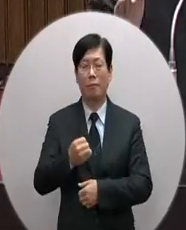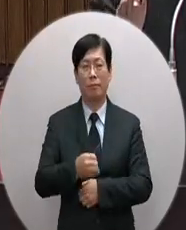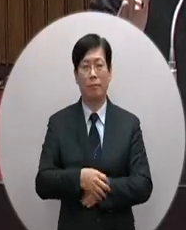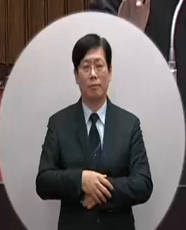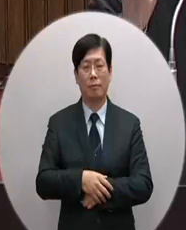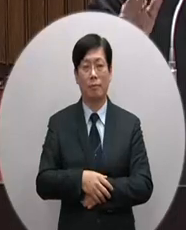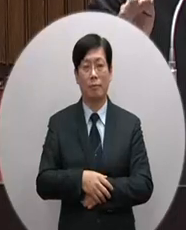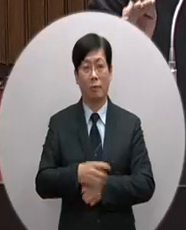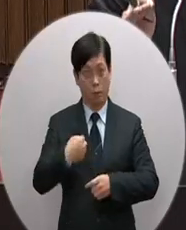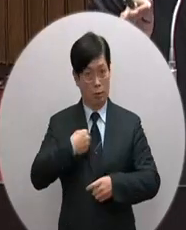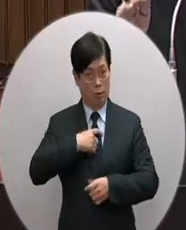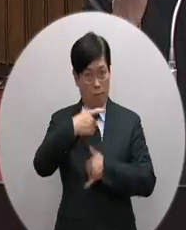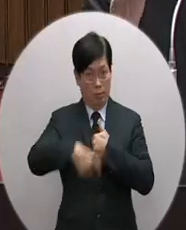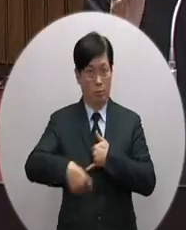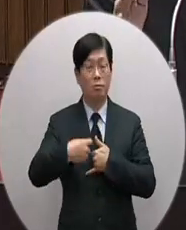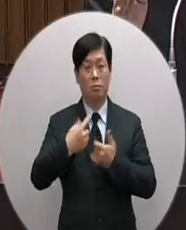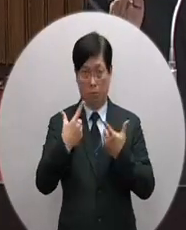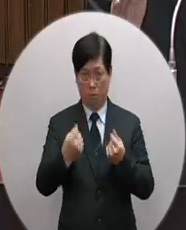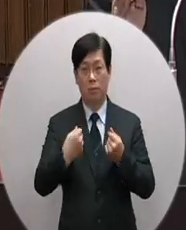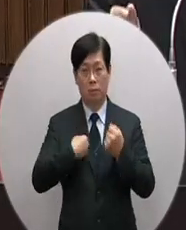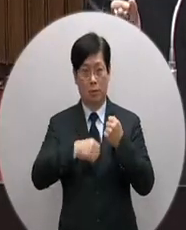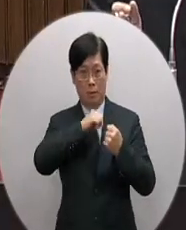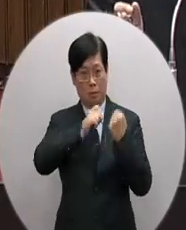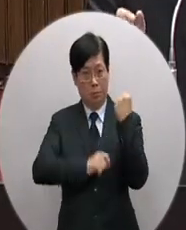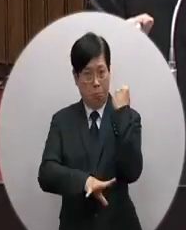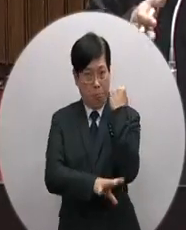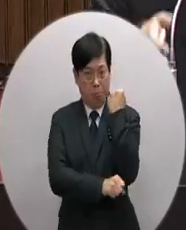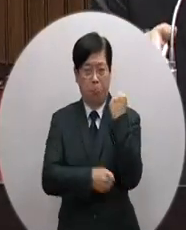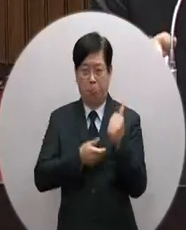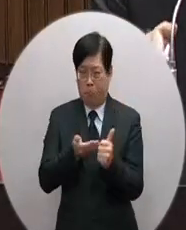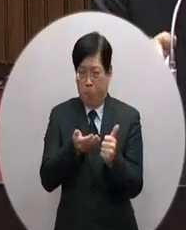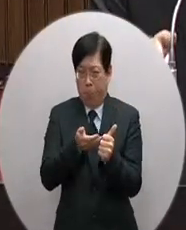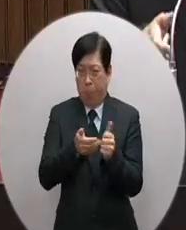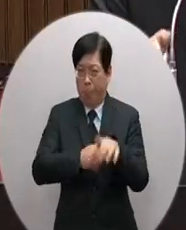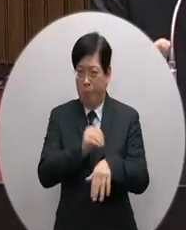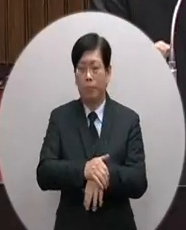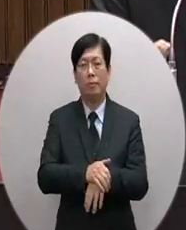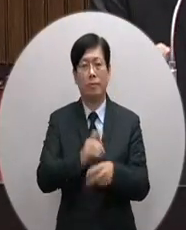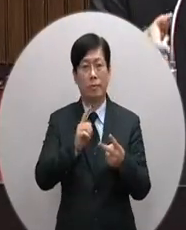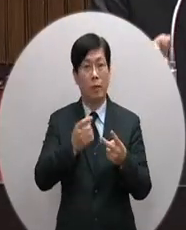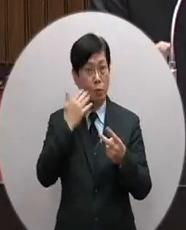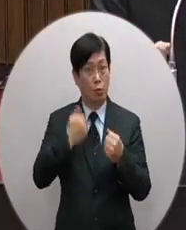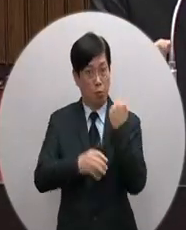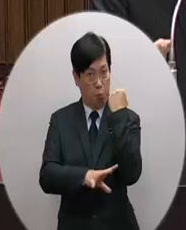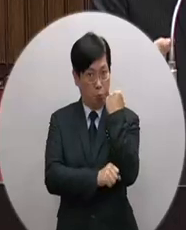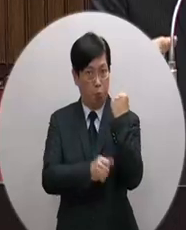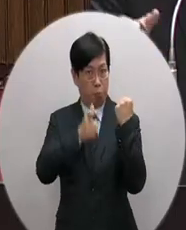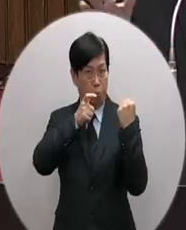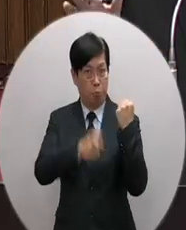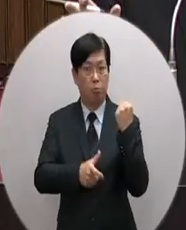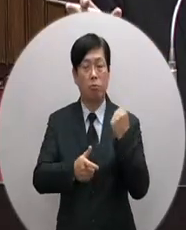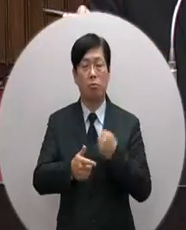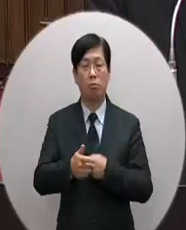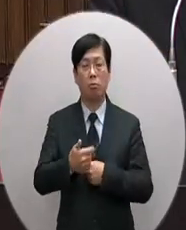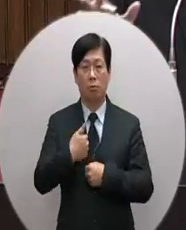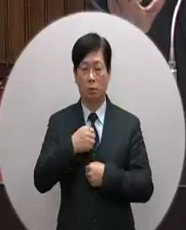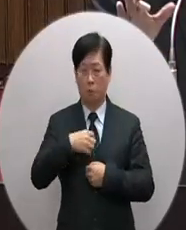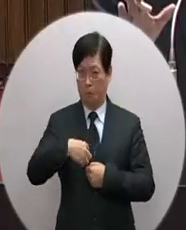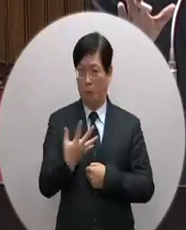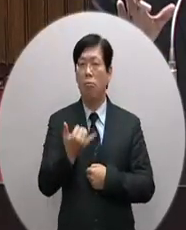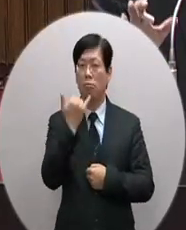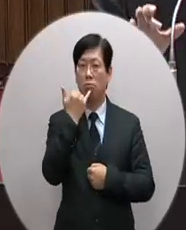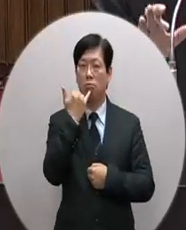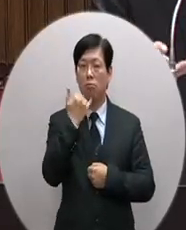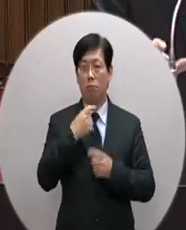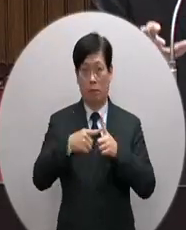是说我们本身呢、啊、一定要厚实台湾的实力根呢、啊、哈，我们的根只要站稳，我们既然有而然有办